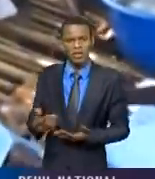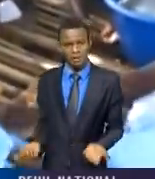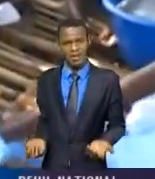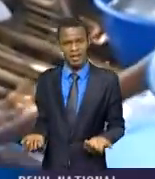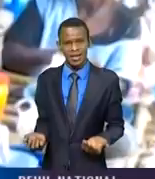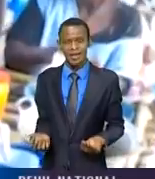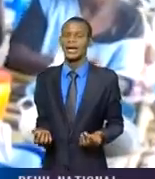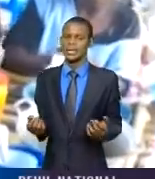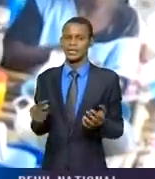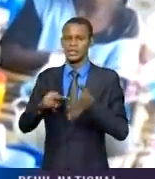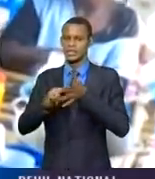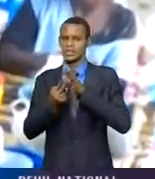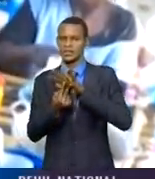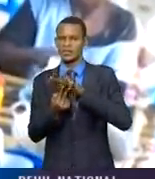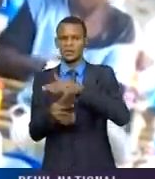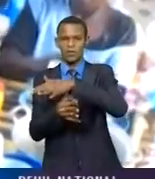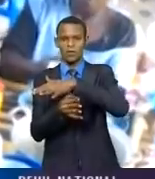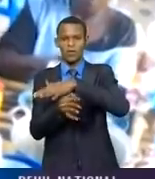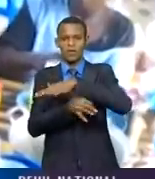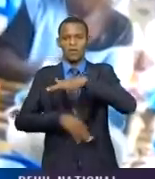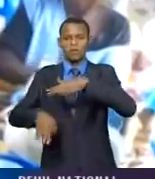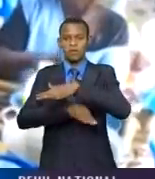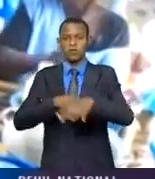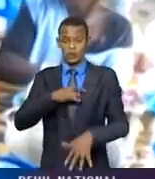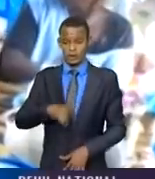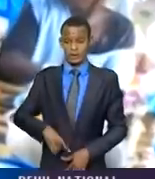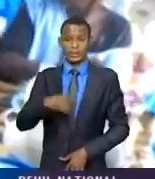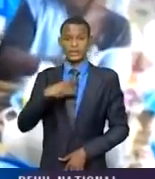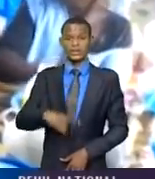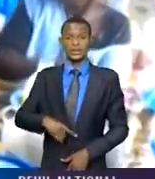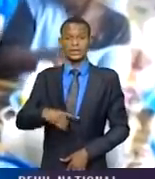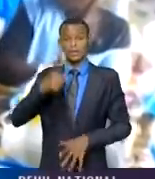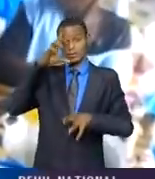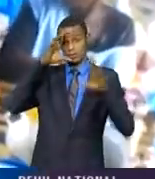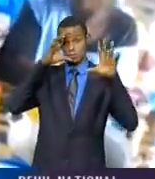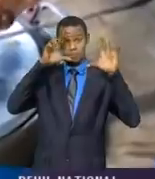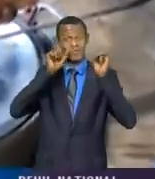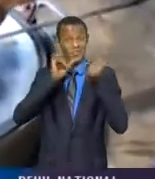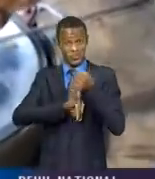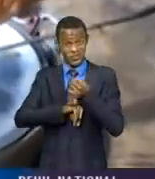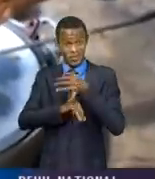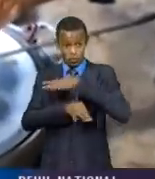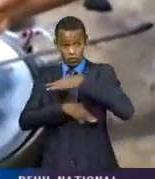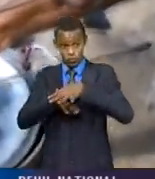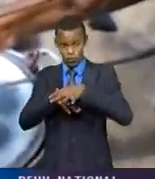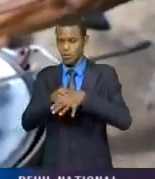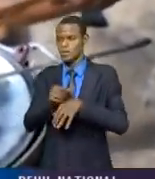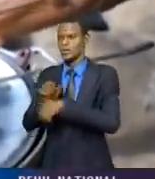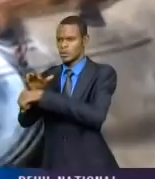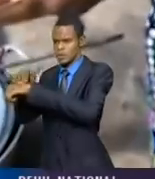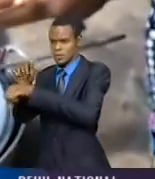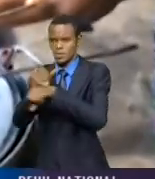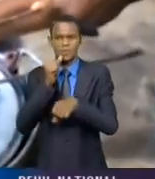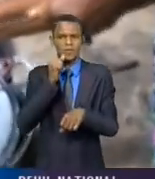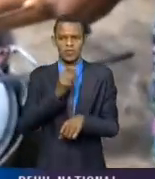parrainage de la fondation dennis gnac héros tchikidi prix des femmes en marge du mois dès mars dédiée au combat pour le droit des femmes